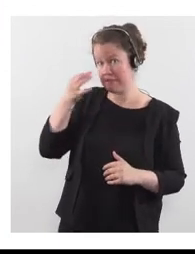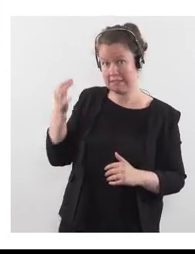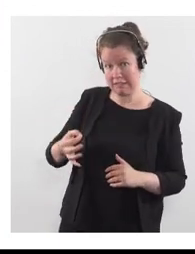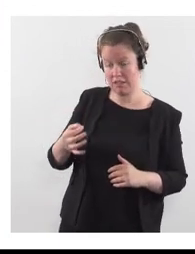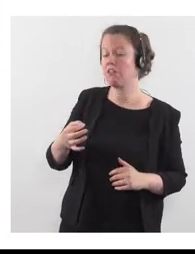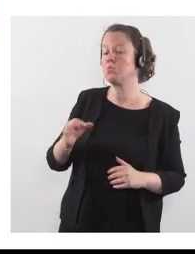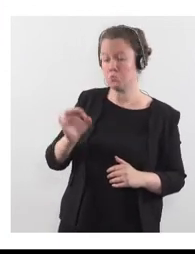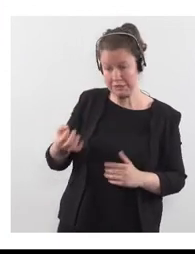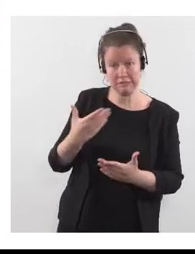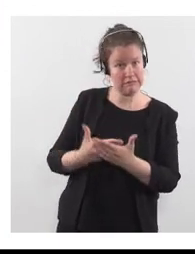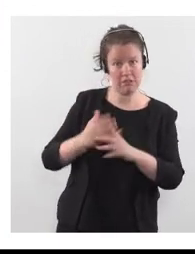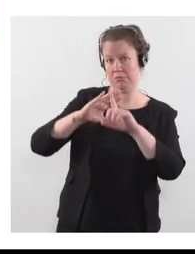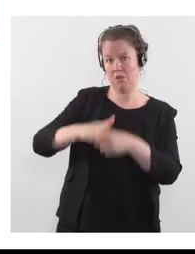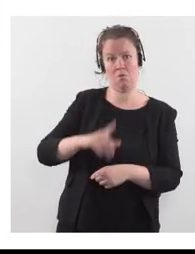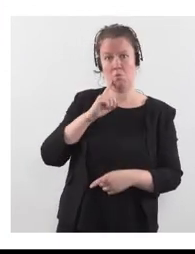cas,